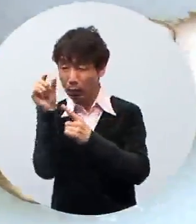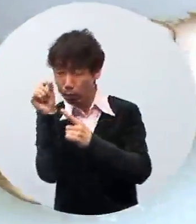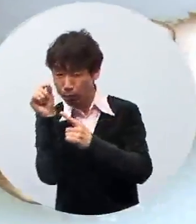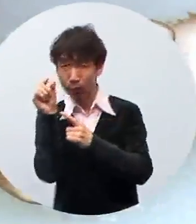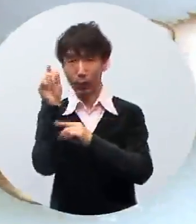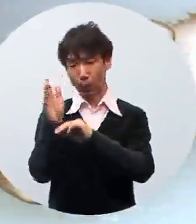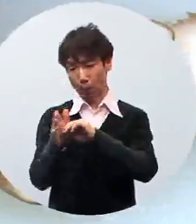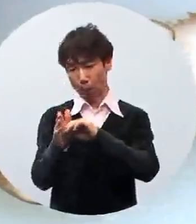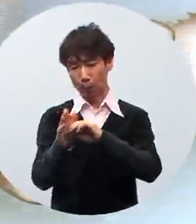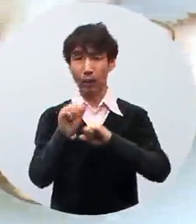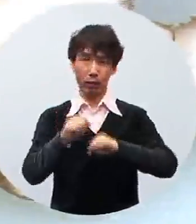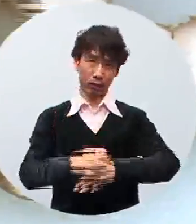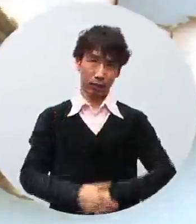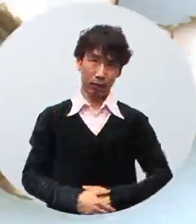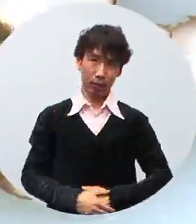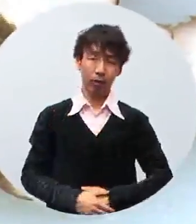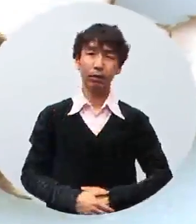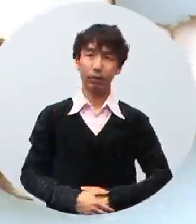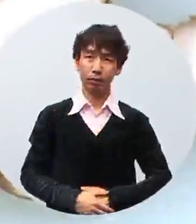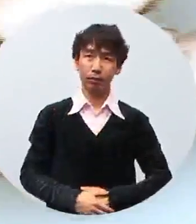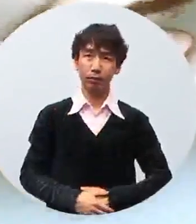カットしてから、 はい、 はい、